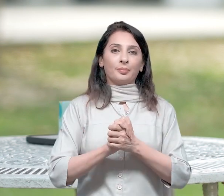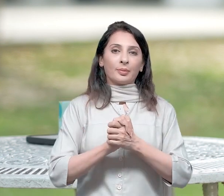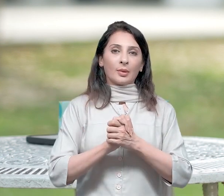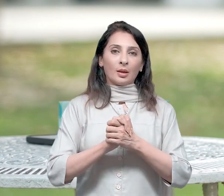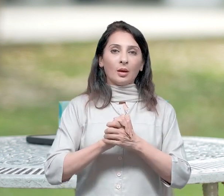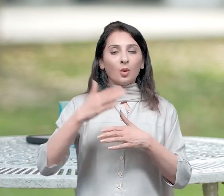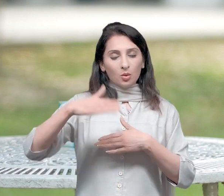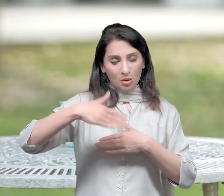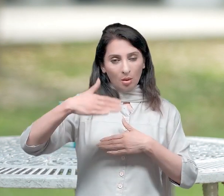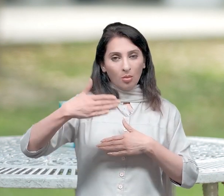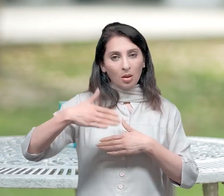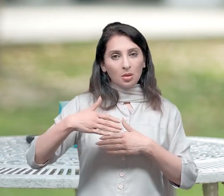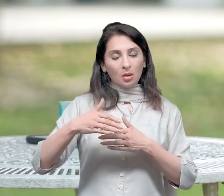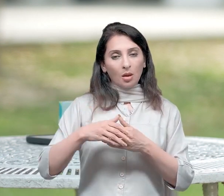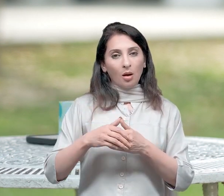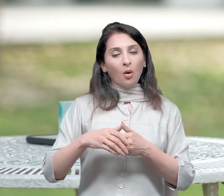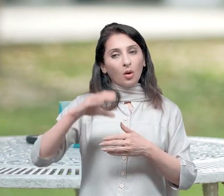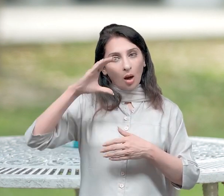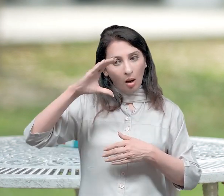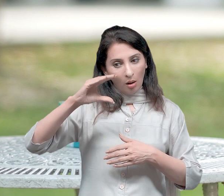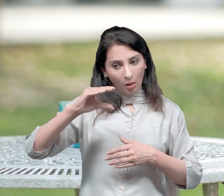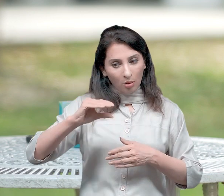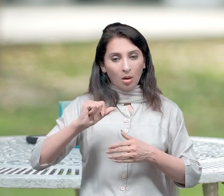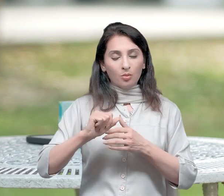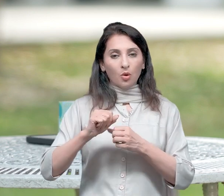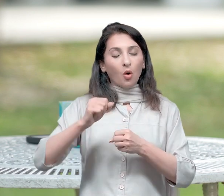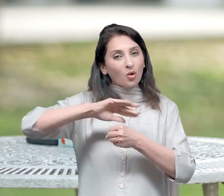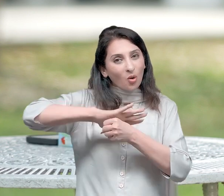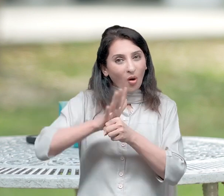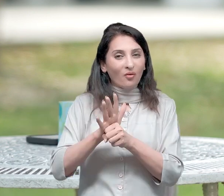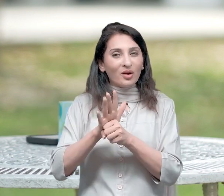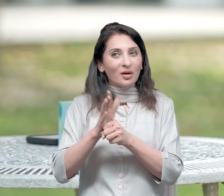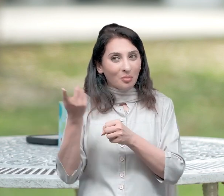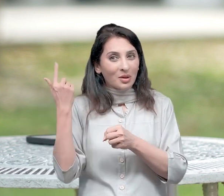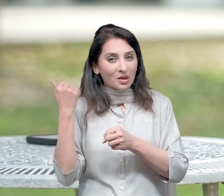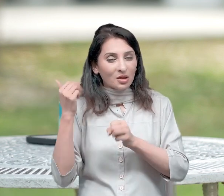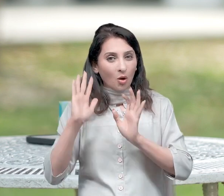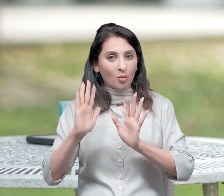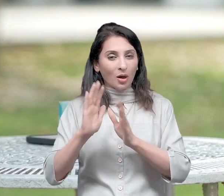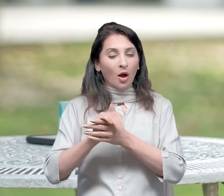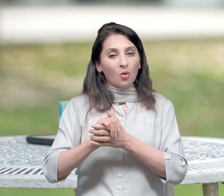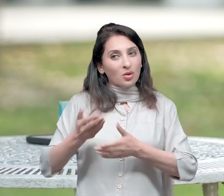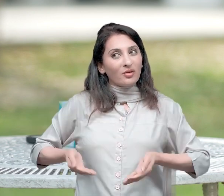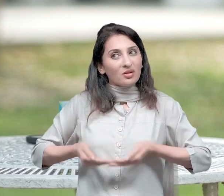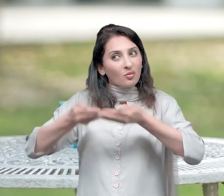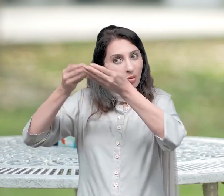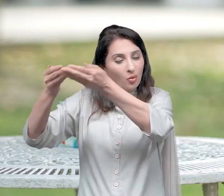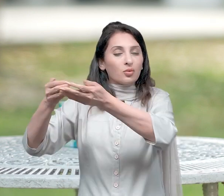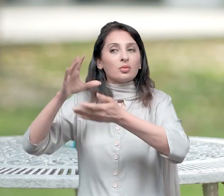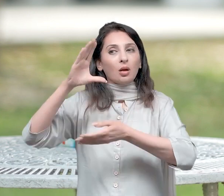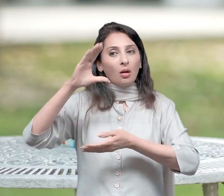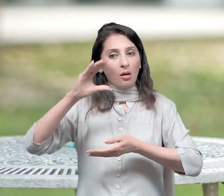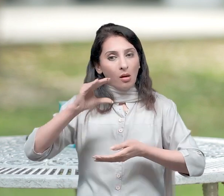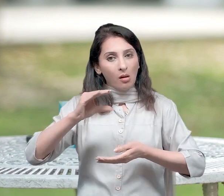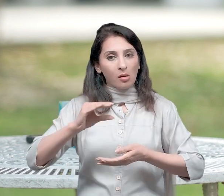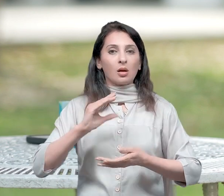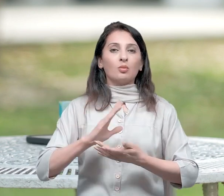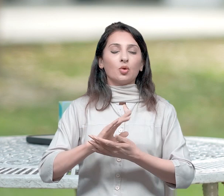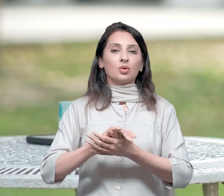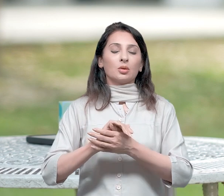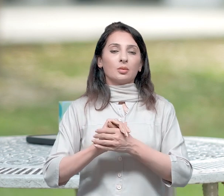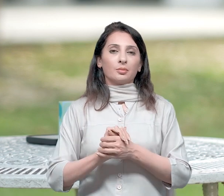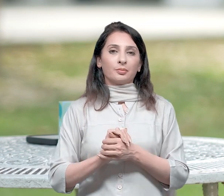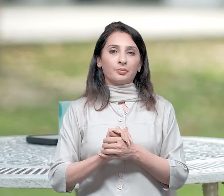آئی، 3 سال پہلے وہ بڑھ گئی تھیں لیکن اس کے بعد اگلے 1-2 سالوں کے اندر تھوڑی سی، کیونکہ یہ کووڈ کا پیریڈ تھا اور اس پیریڈ کے